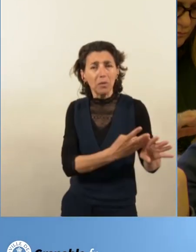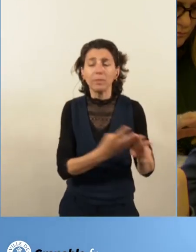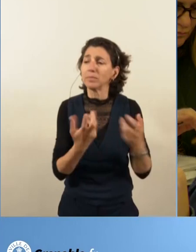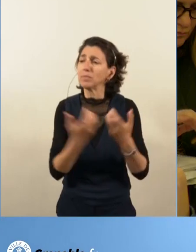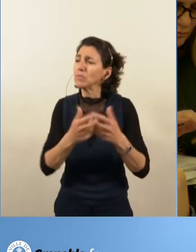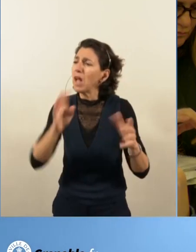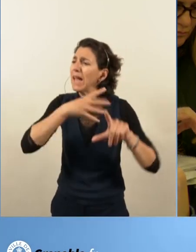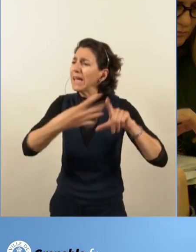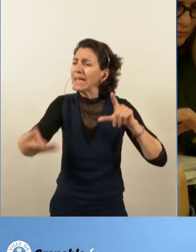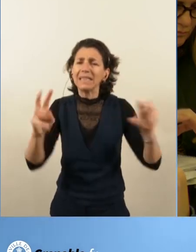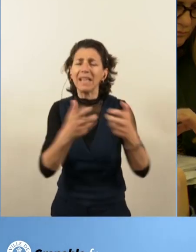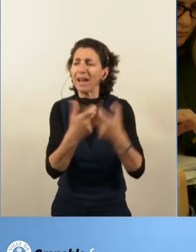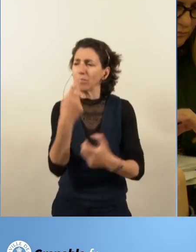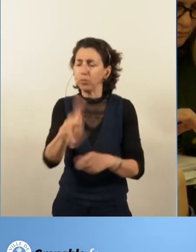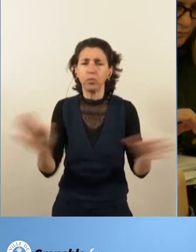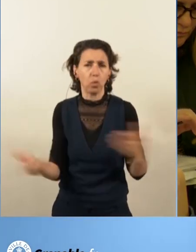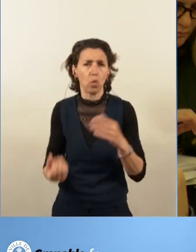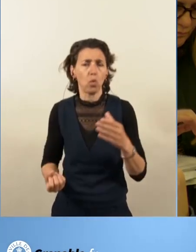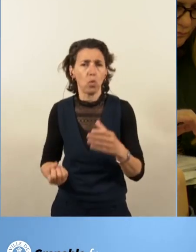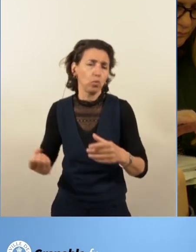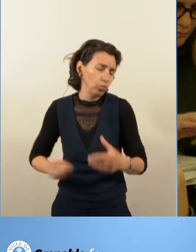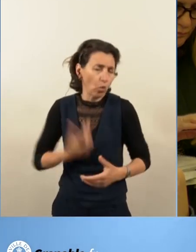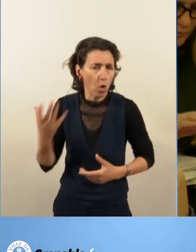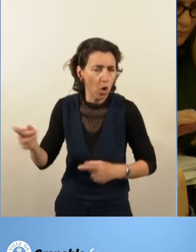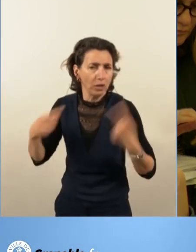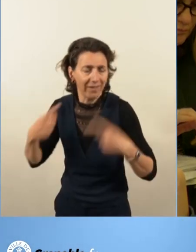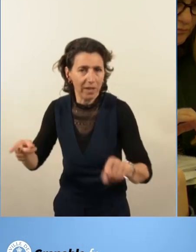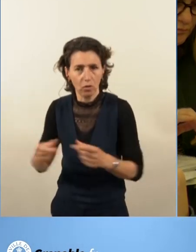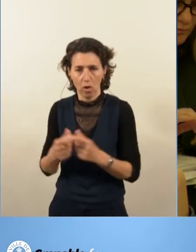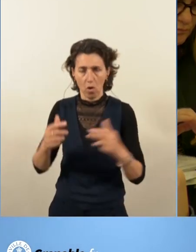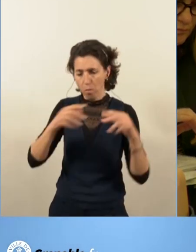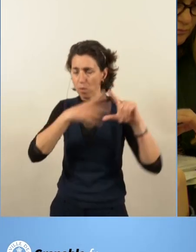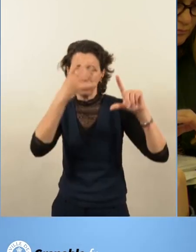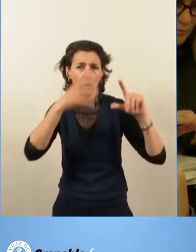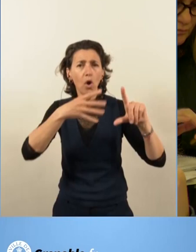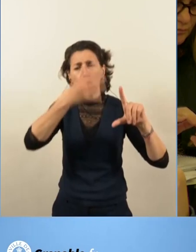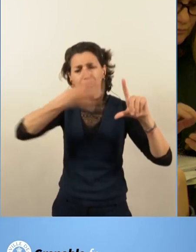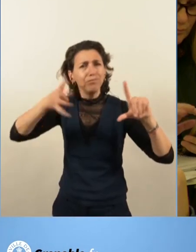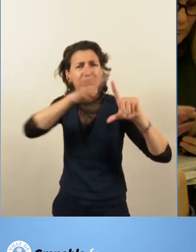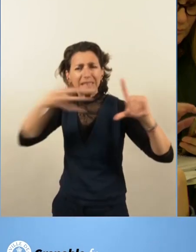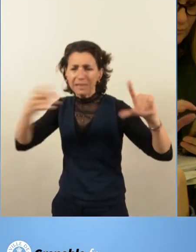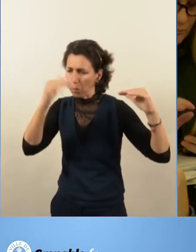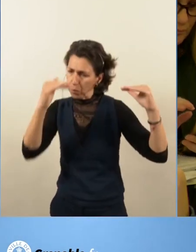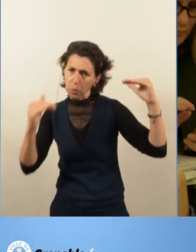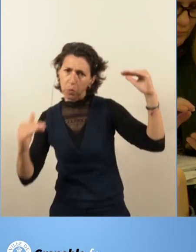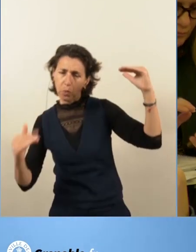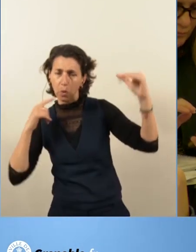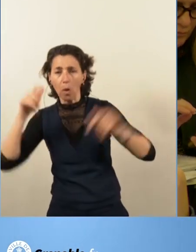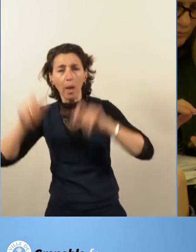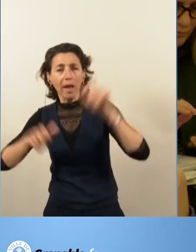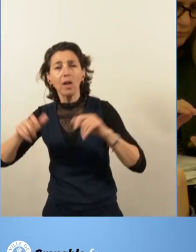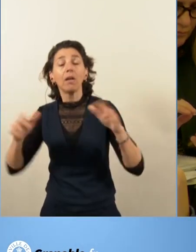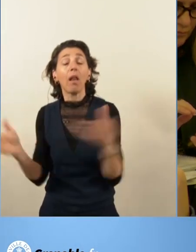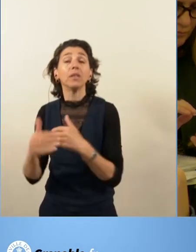mon collègue vient d'en parler pour tenir compte des nécessités du coût de la vie pour les classes moyennes malgré les réserves qu'il apportait c'est très bien mais